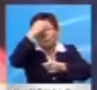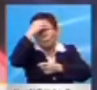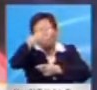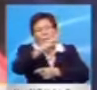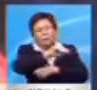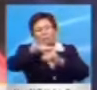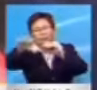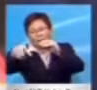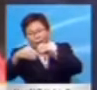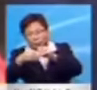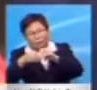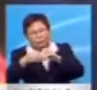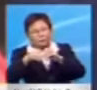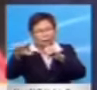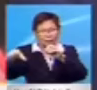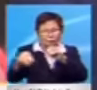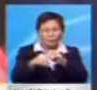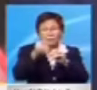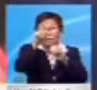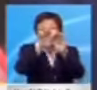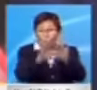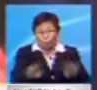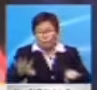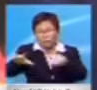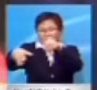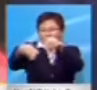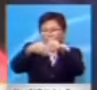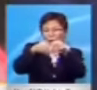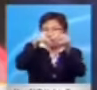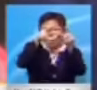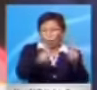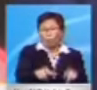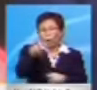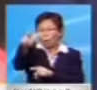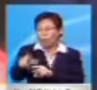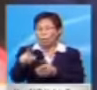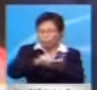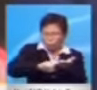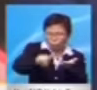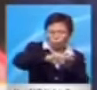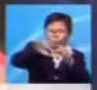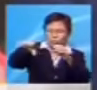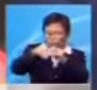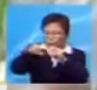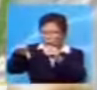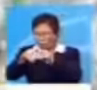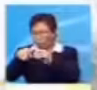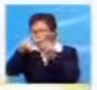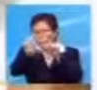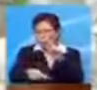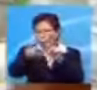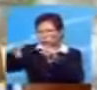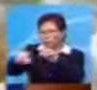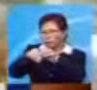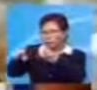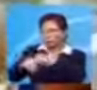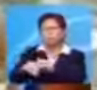pertambahan ini satu berita pertambahan orang daripada minggu ke minggu ke